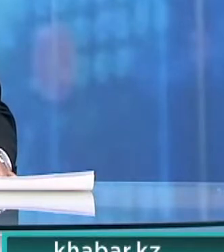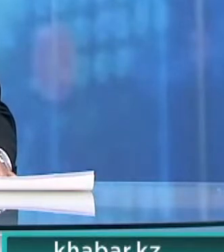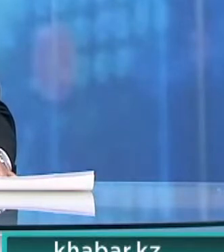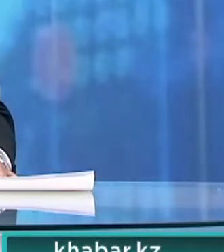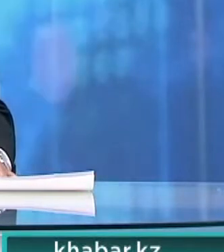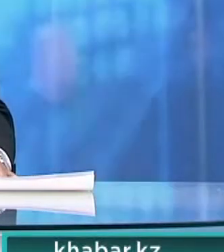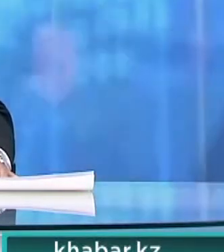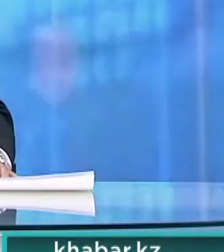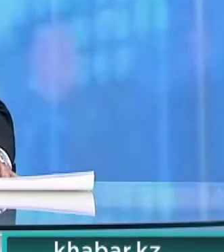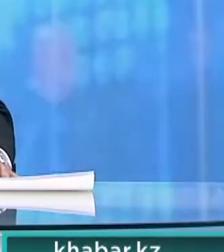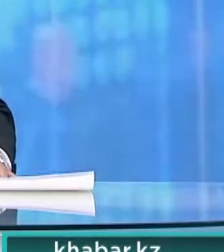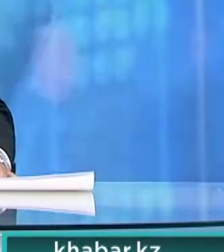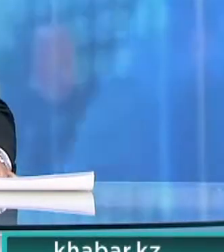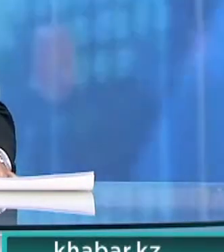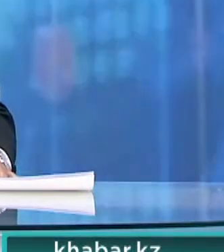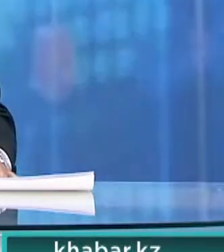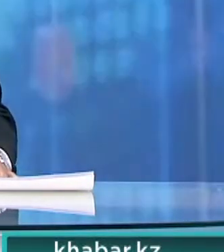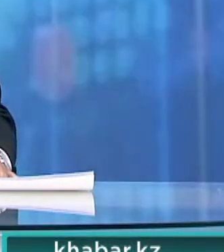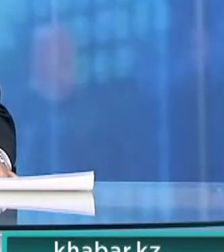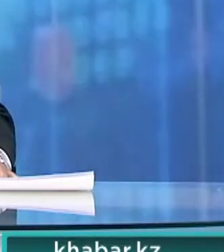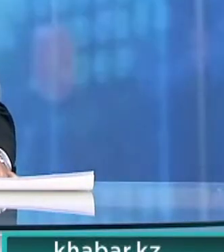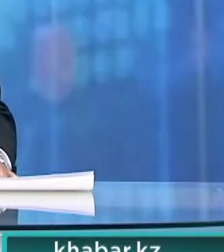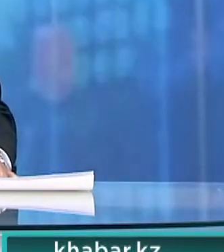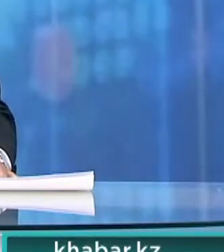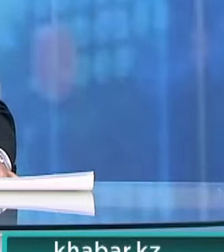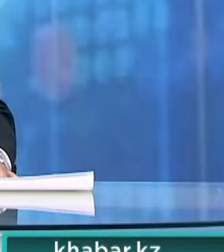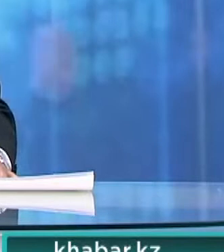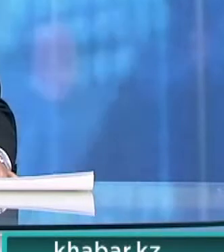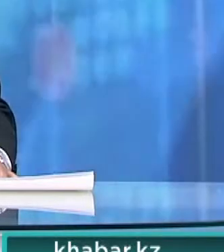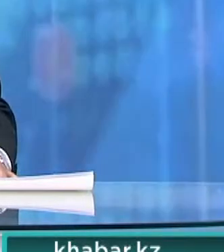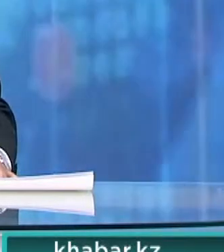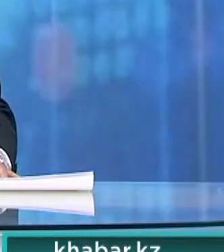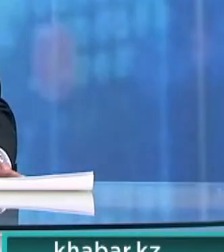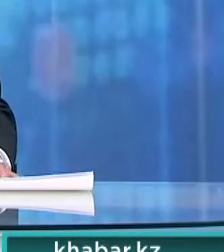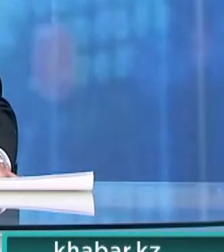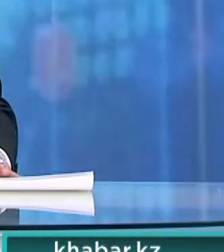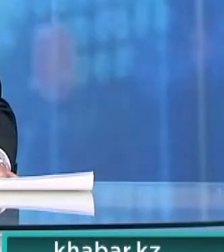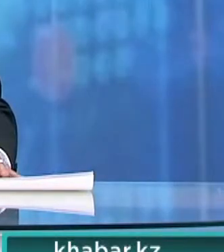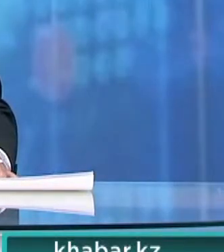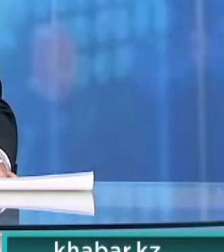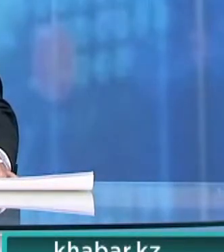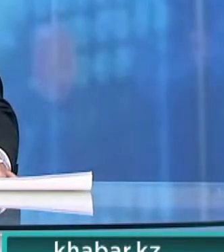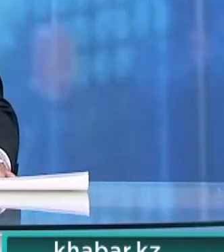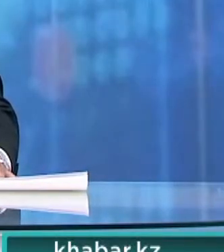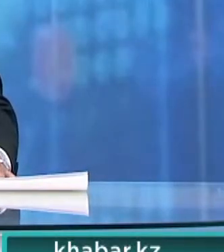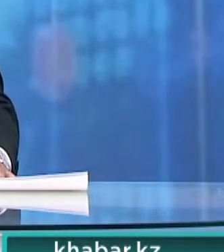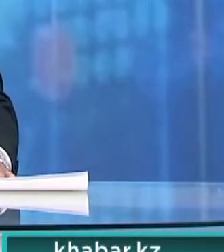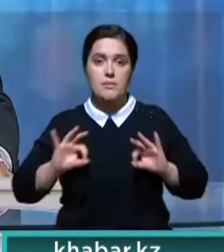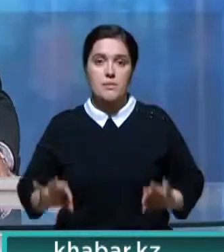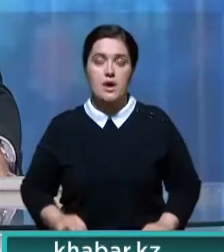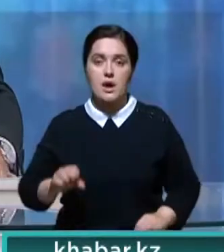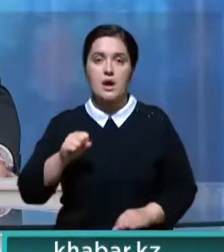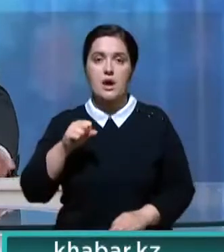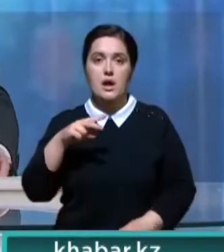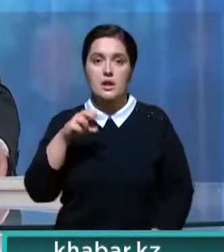за последние 6 месяцев, хотя сам сайт действует с 2010 года и уже год как работает в Казахстане. По